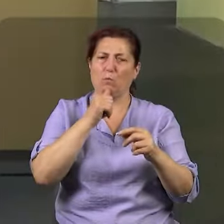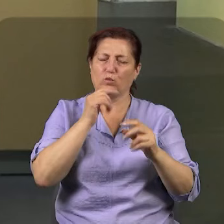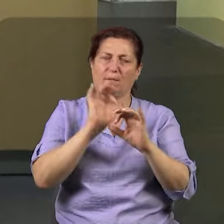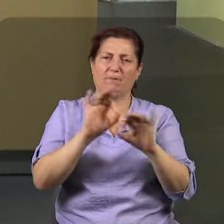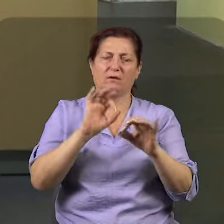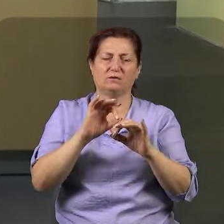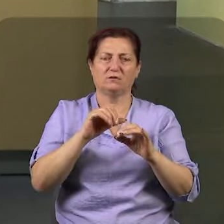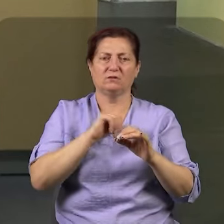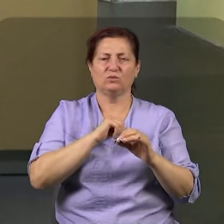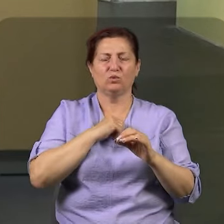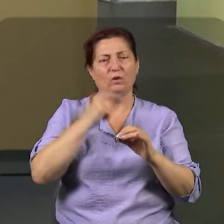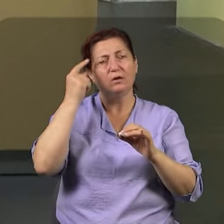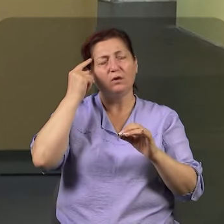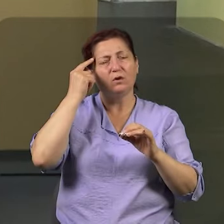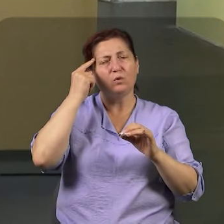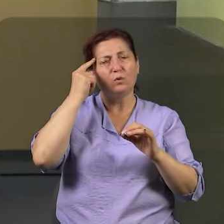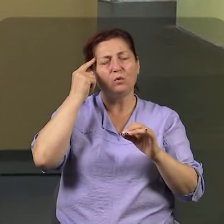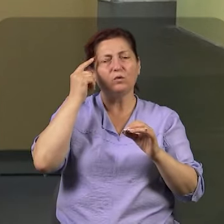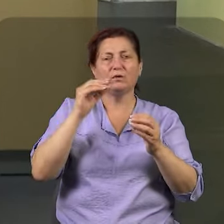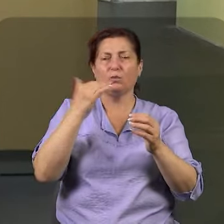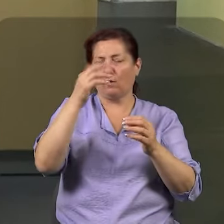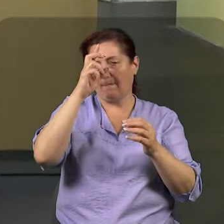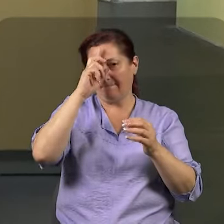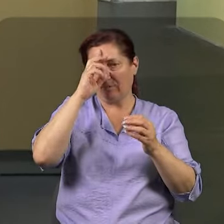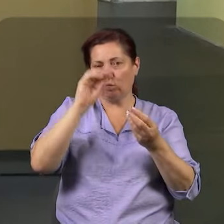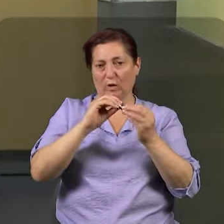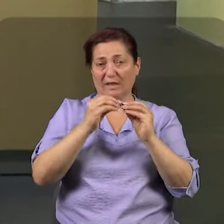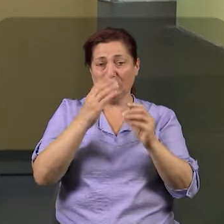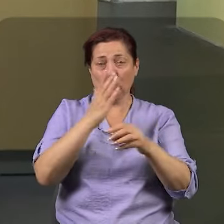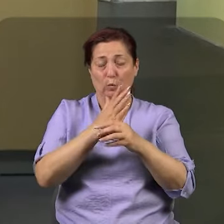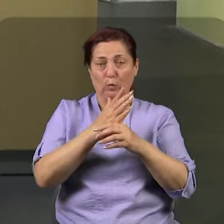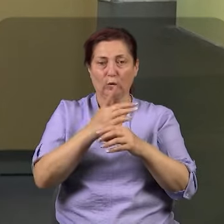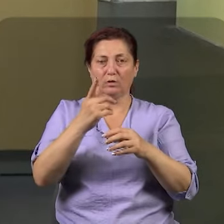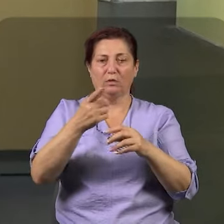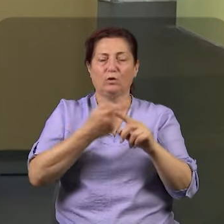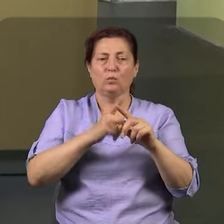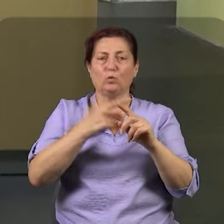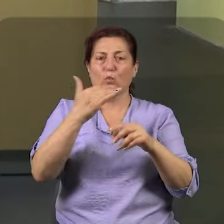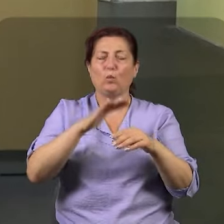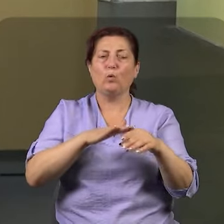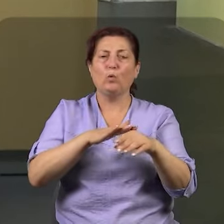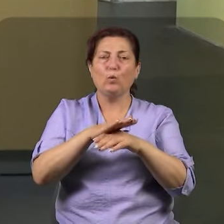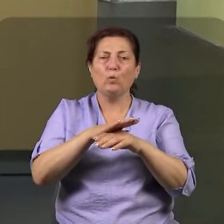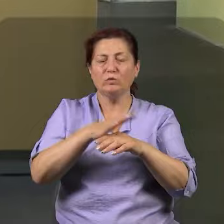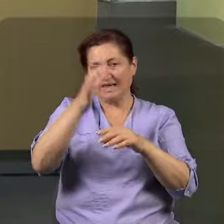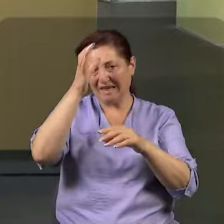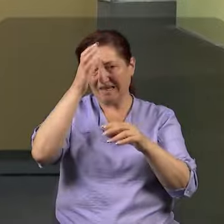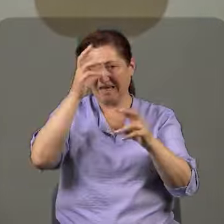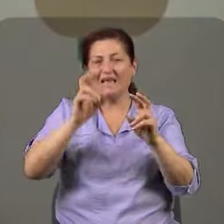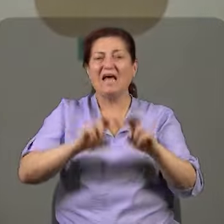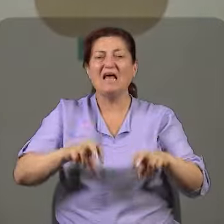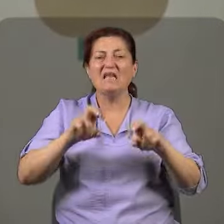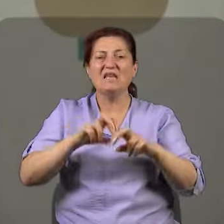լոգիկան մի քիչ ուրիշ ձևա պետք նայել, հա, պետություն ունի խնդիրներ, իրանց պետքա լուծելու գործիքներից մեկը դա գիտական հետազոտությունն ու մշակումներն